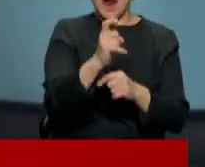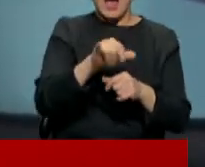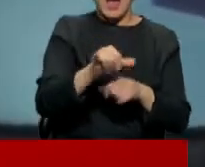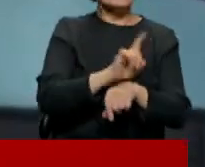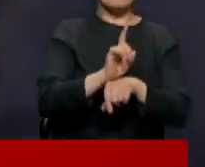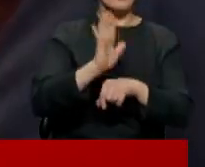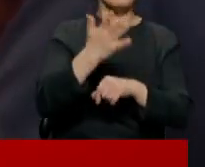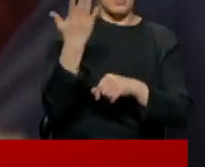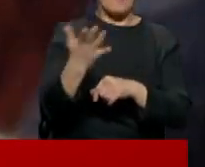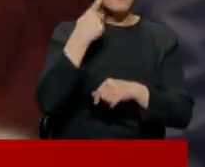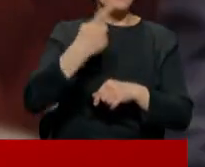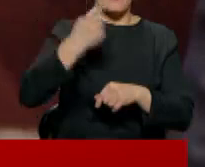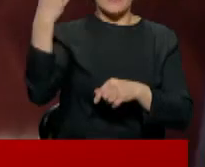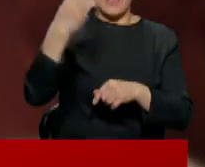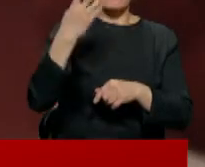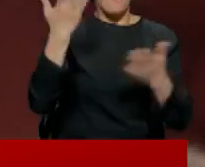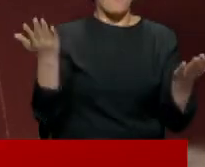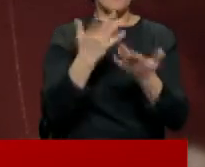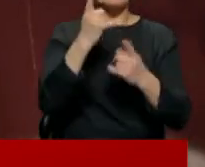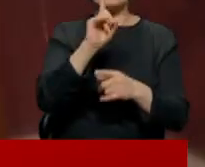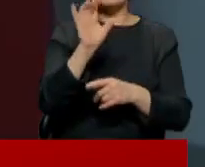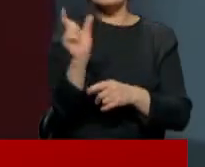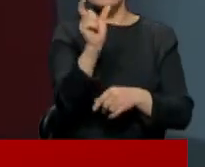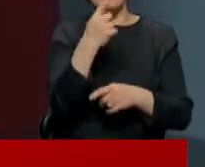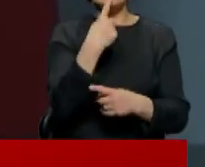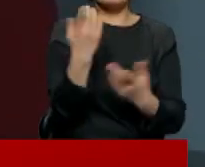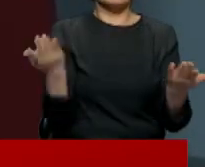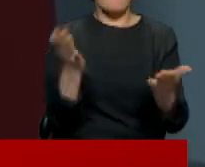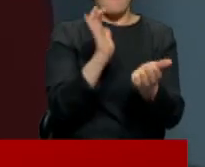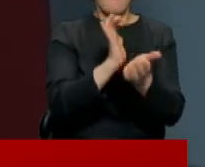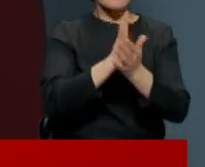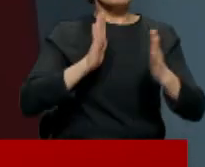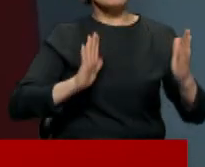yakın zaman geçti ama Cumhurbaşkanı Erdoğan hala tek kelime etmedi. Aile de